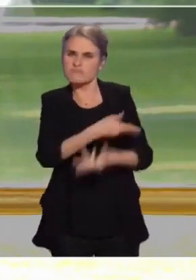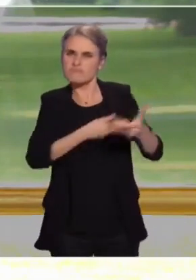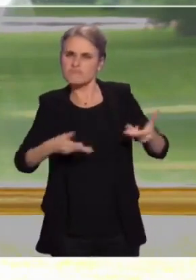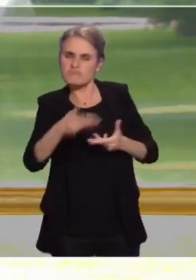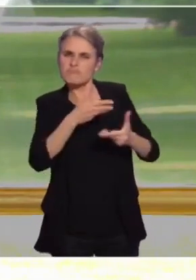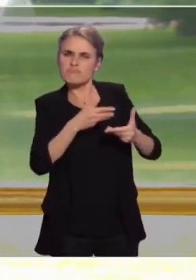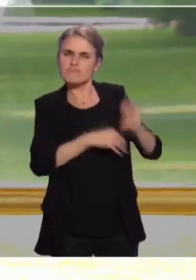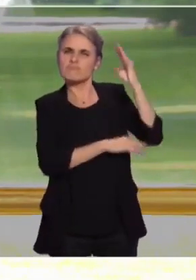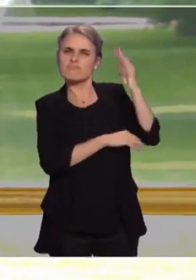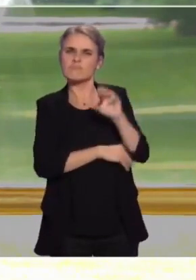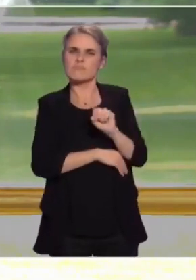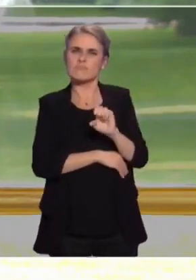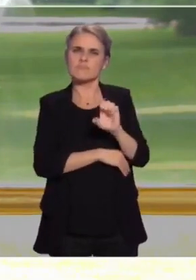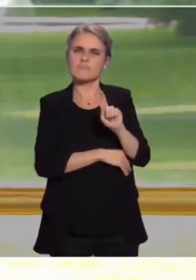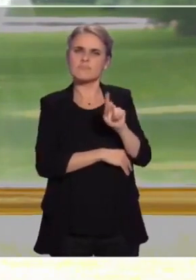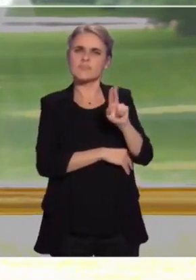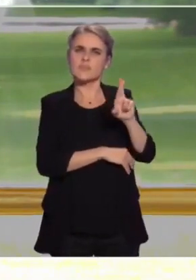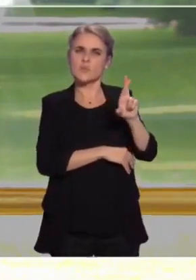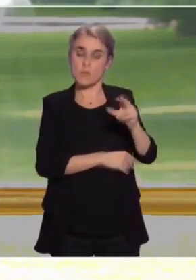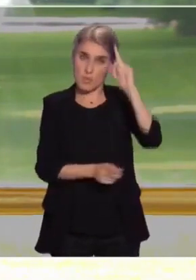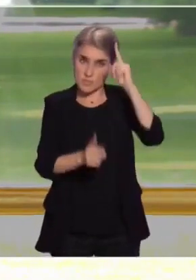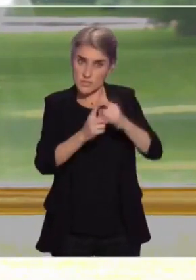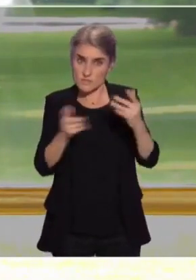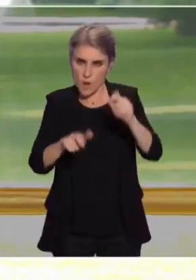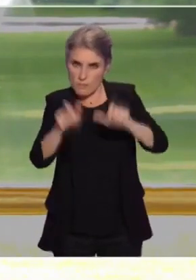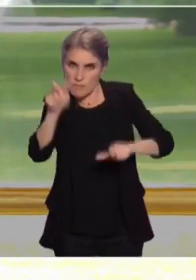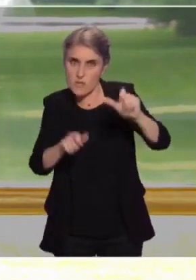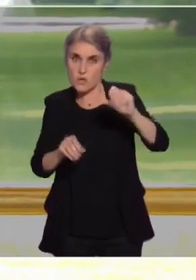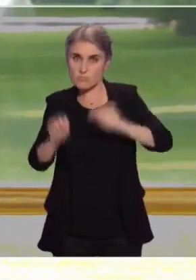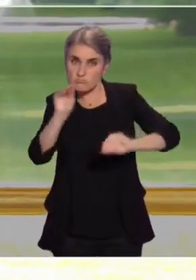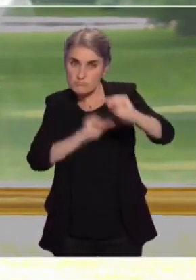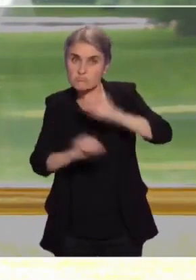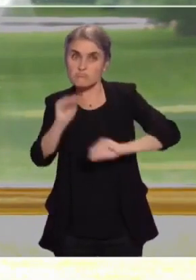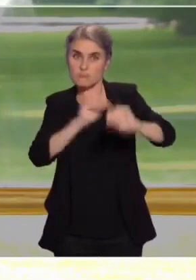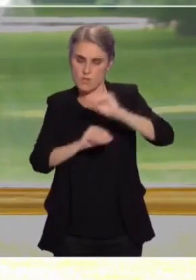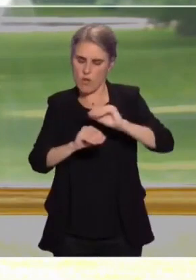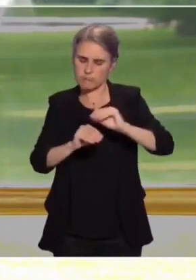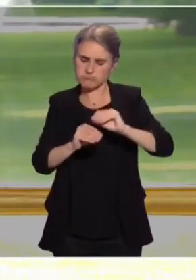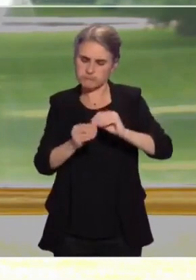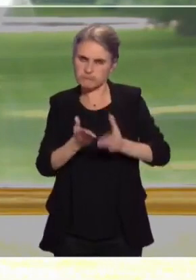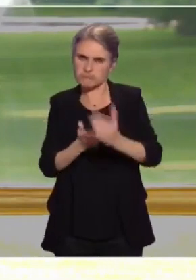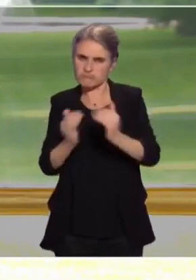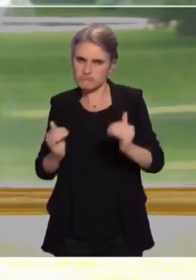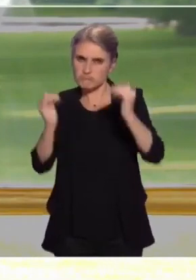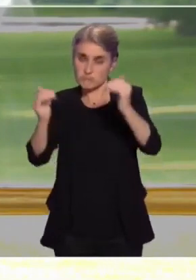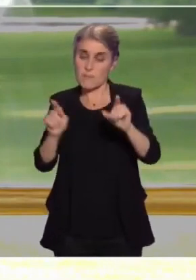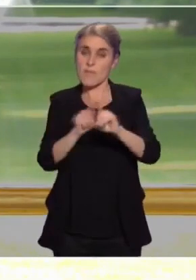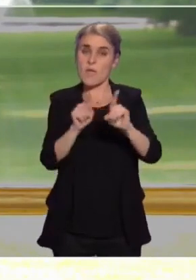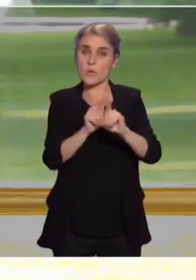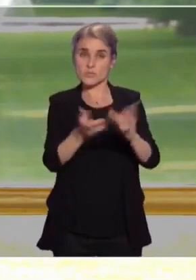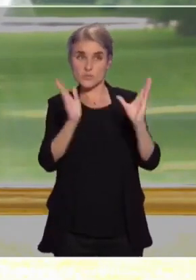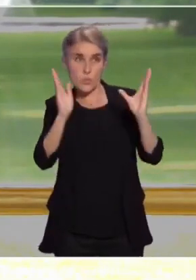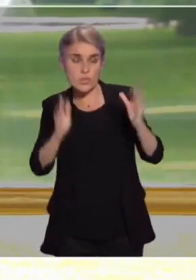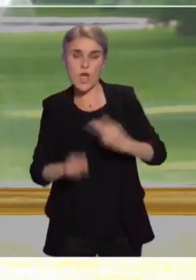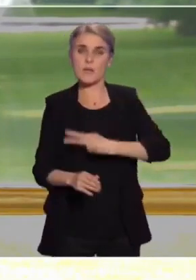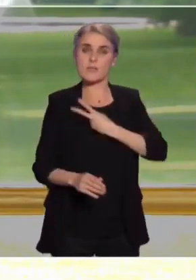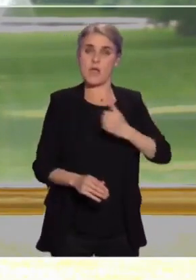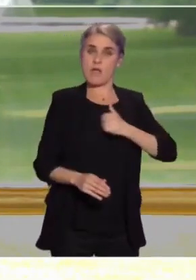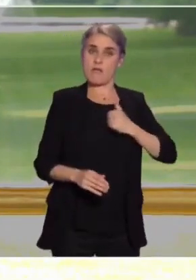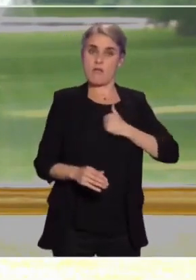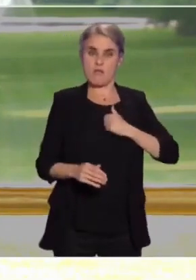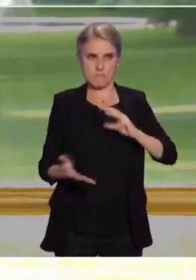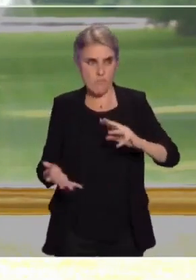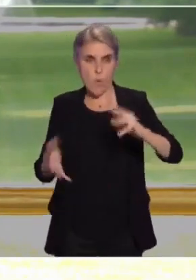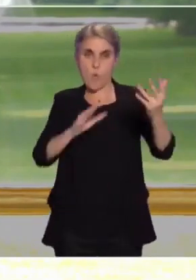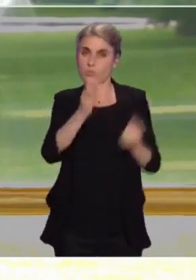ségur qui non seulement revalorisera les personnels soignants mais permettra de transformer l'hôpital comme la médecine de ville par des